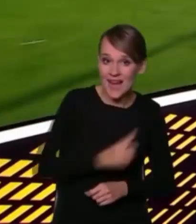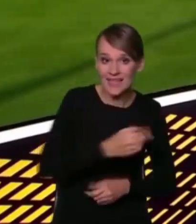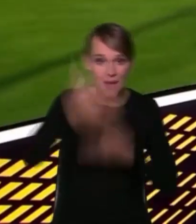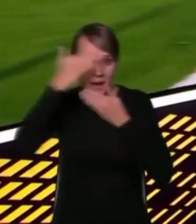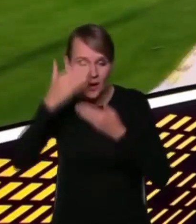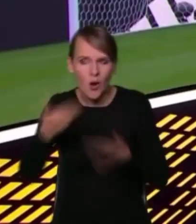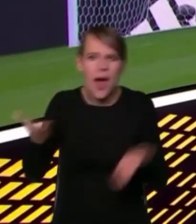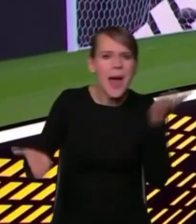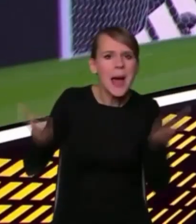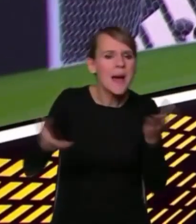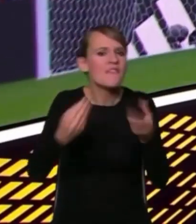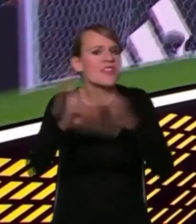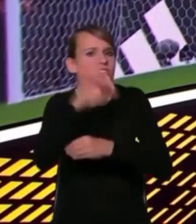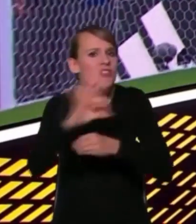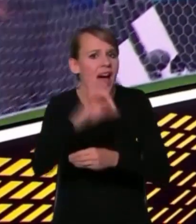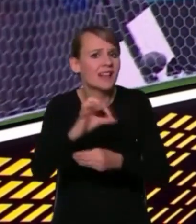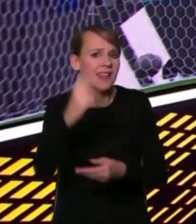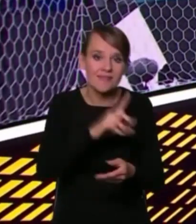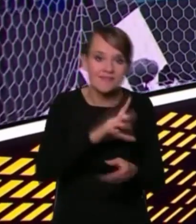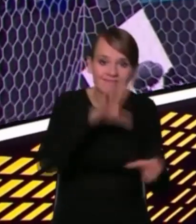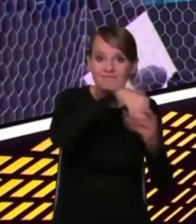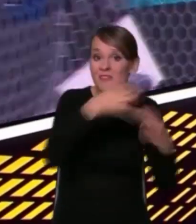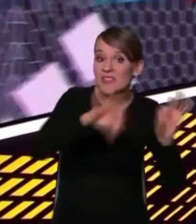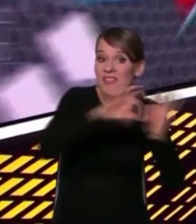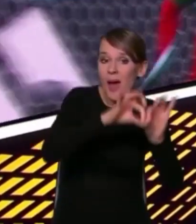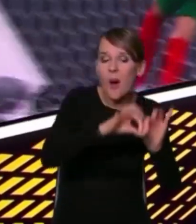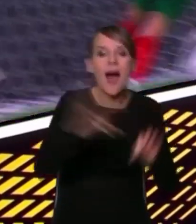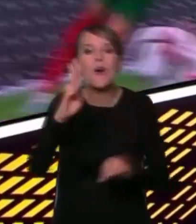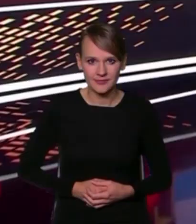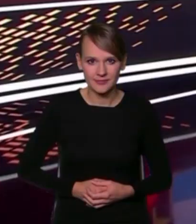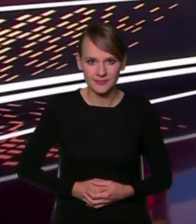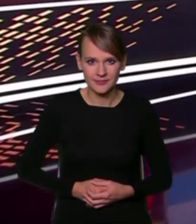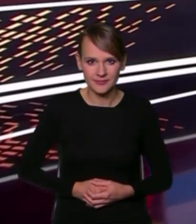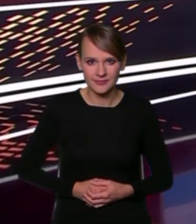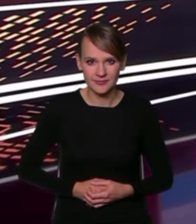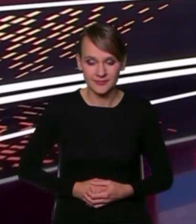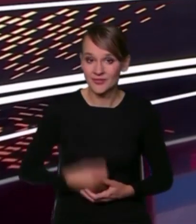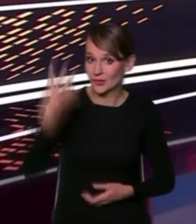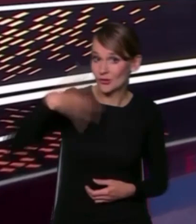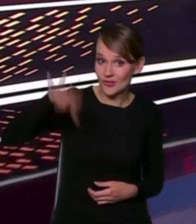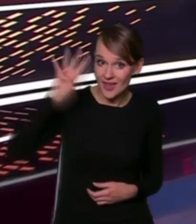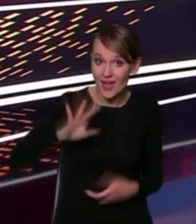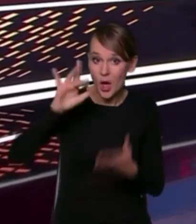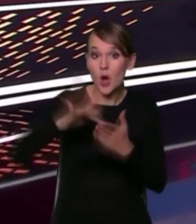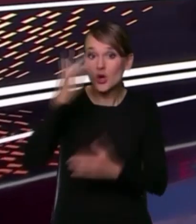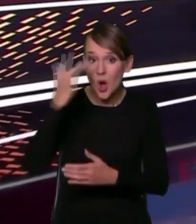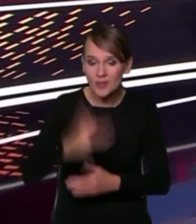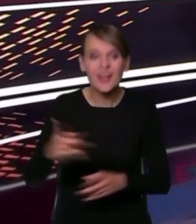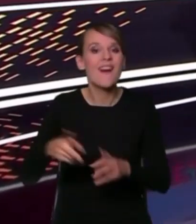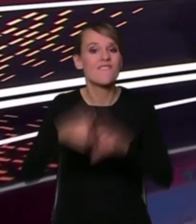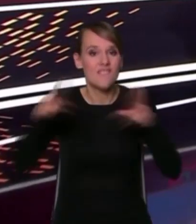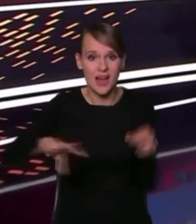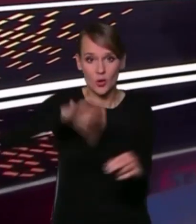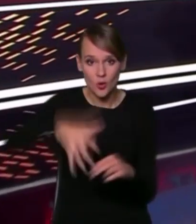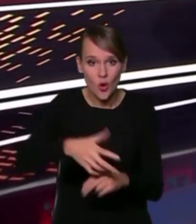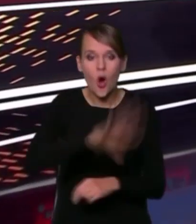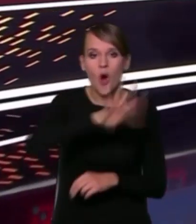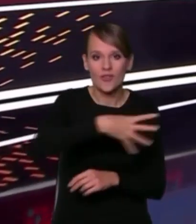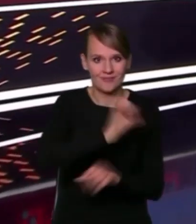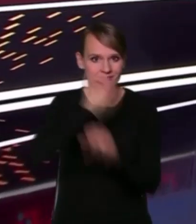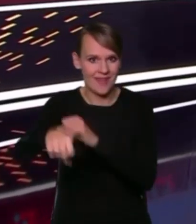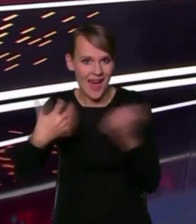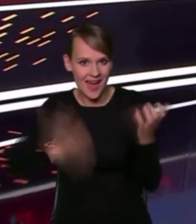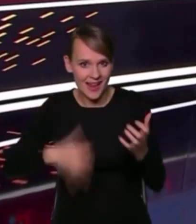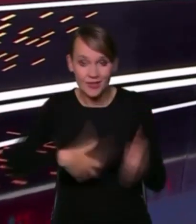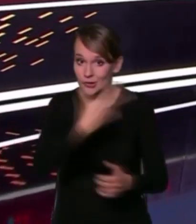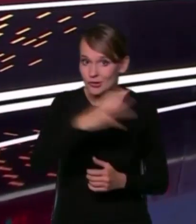większe szanse na wielki finał A komu zostanie walka o trzecie miejsce 4 lata temu w Rosji w fazie grupowej Chorwacja wygrała z Argentyną Aż